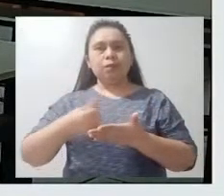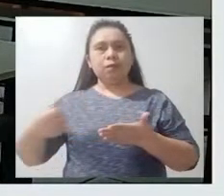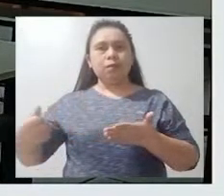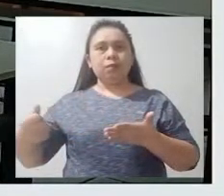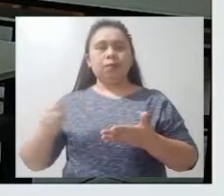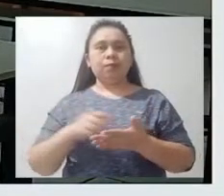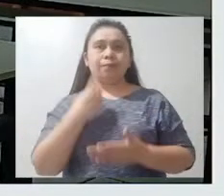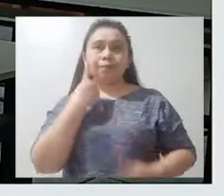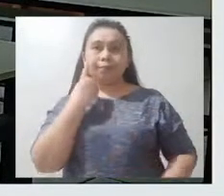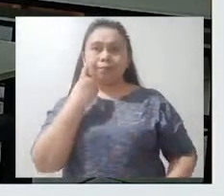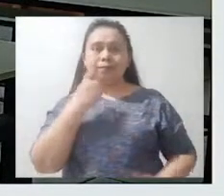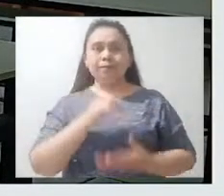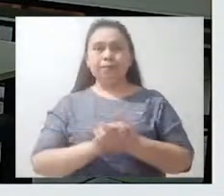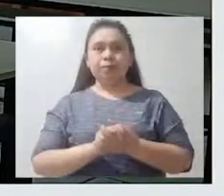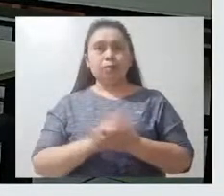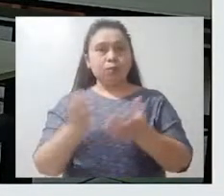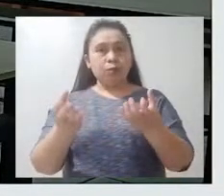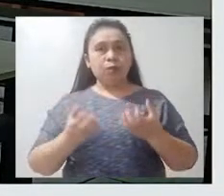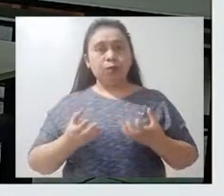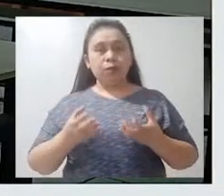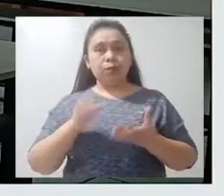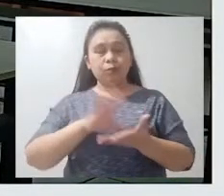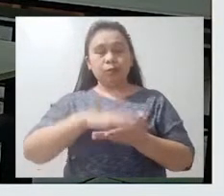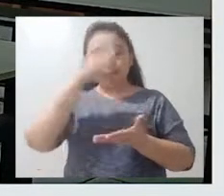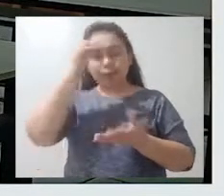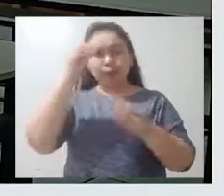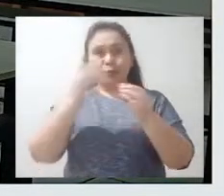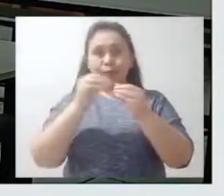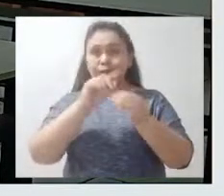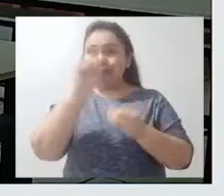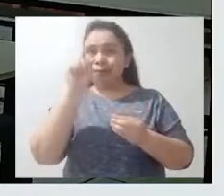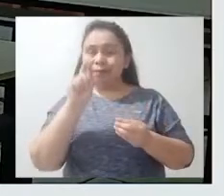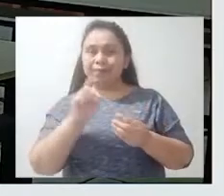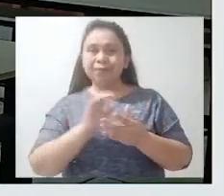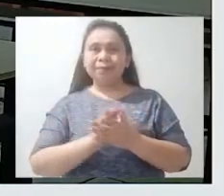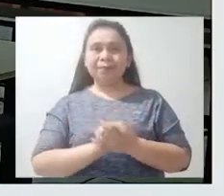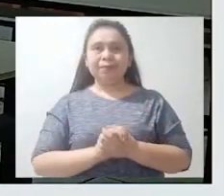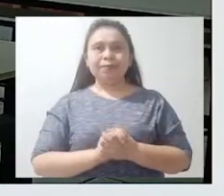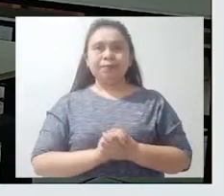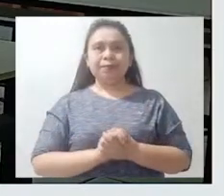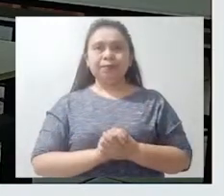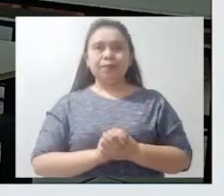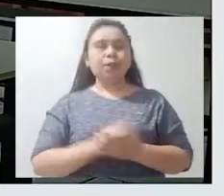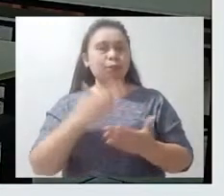laboratory apparatus a while ago. Do you want to learn more?